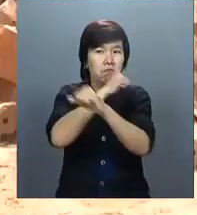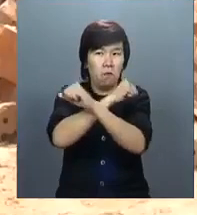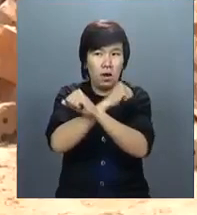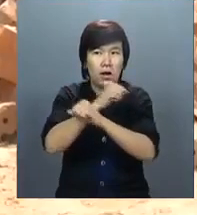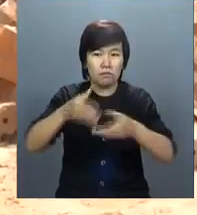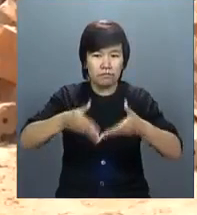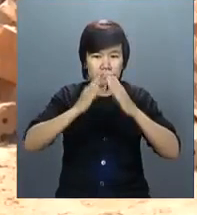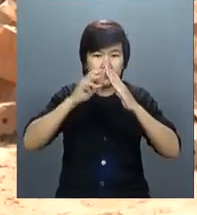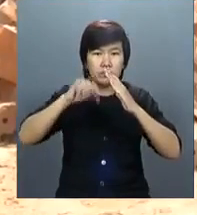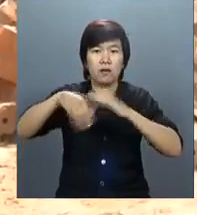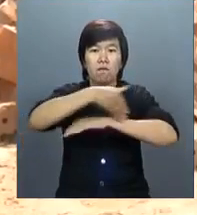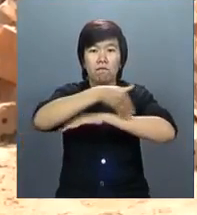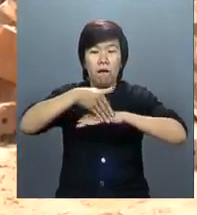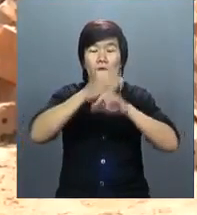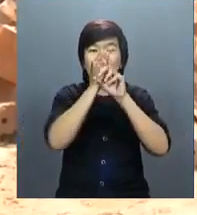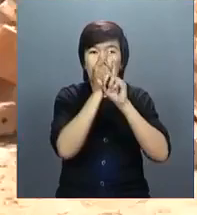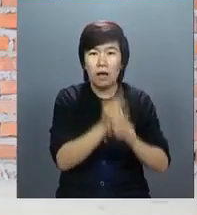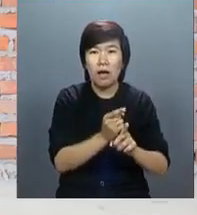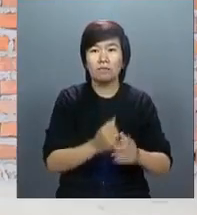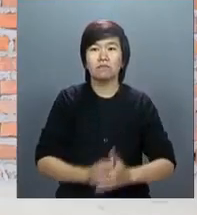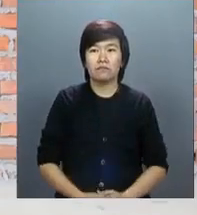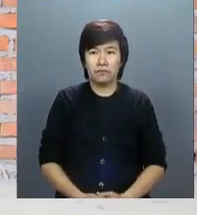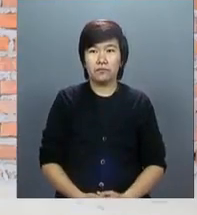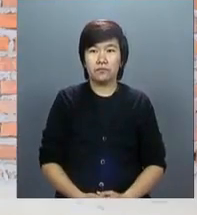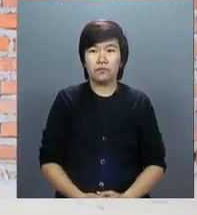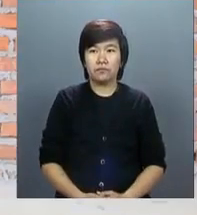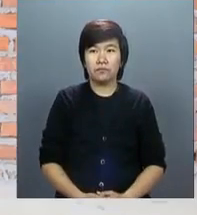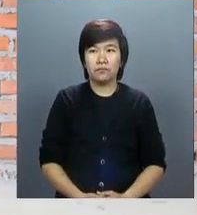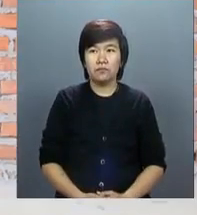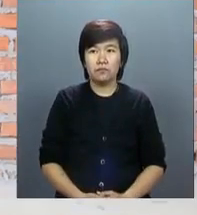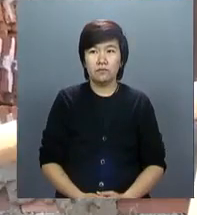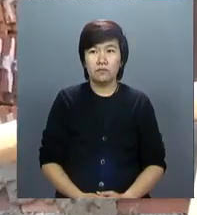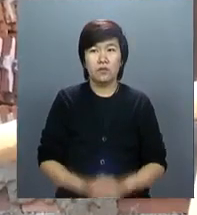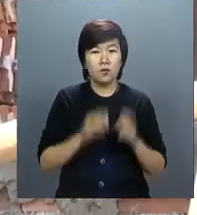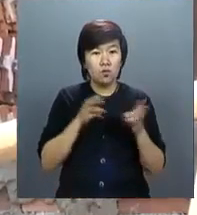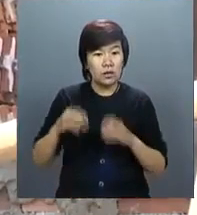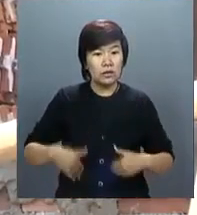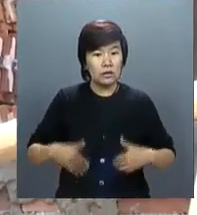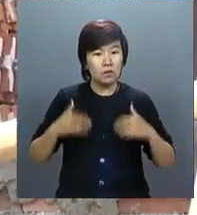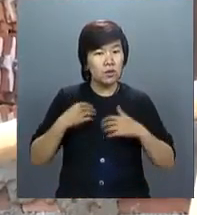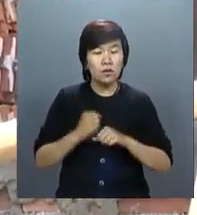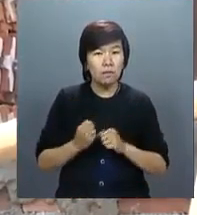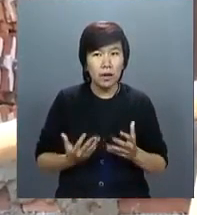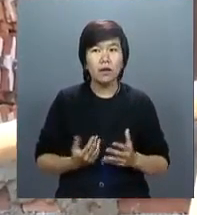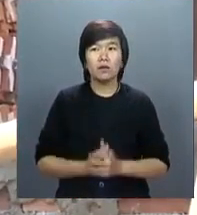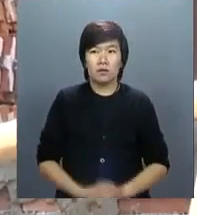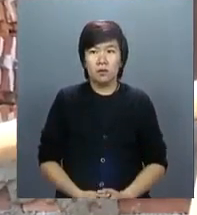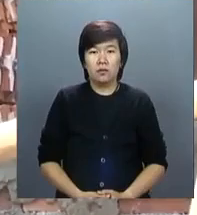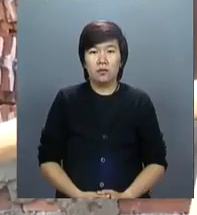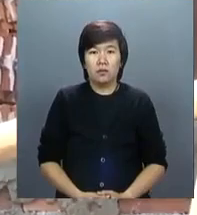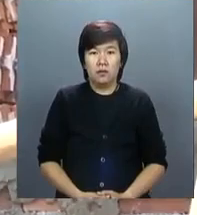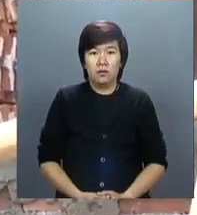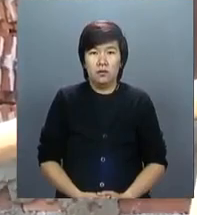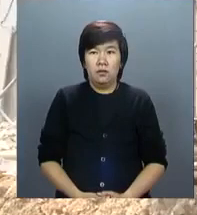ามหลักวิศวกรรมและการเรียนรู้วิธีการเอาตัวรอดขนาดเกิดแผ่นดินไหวขึ้น มันไม่มีหนทางอื่นนอกจ